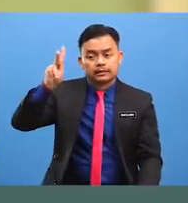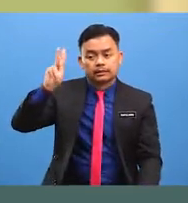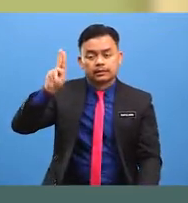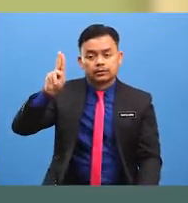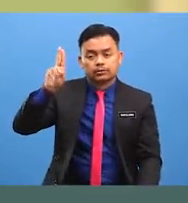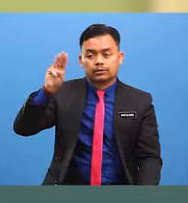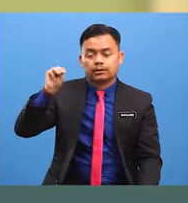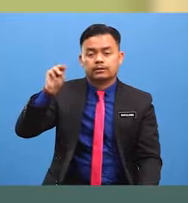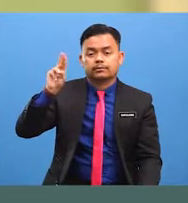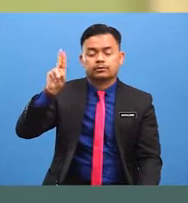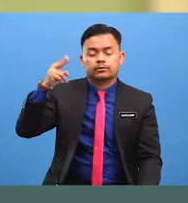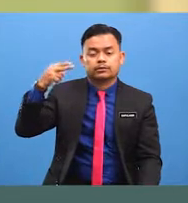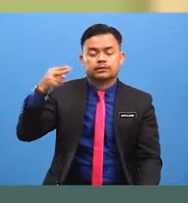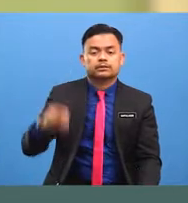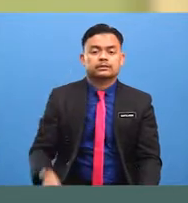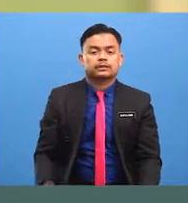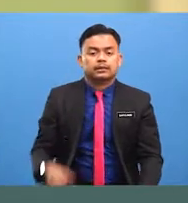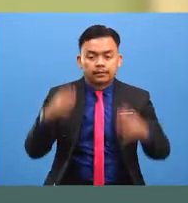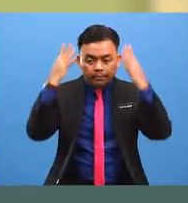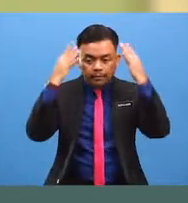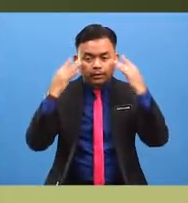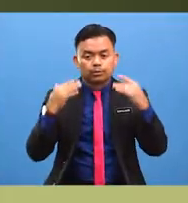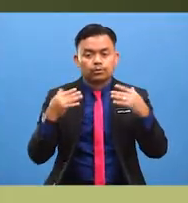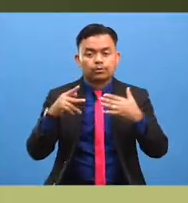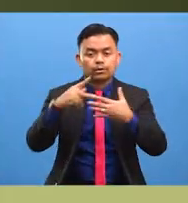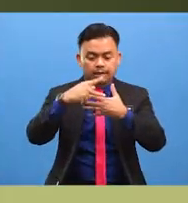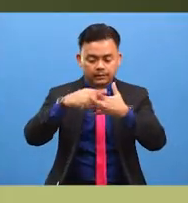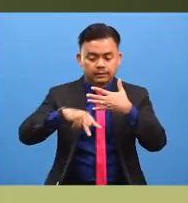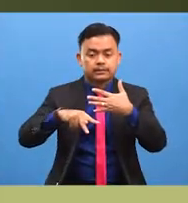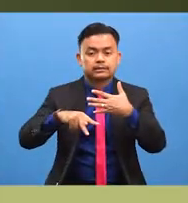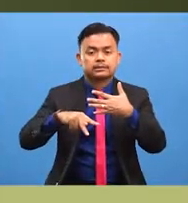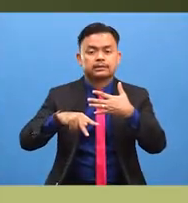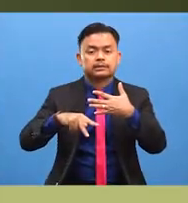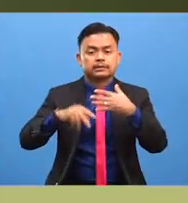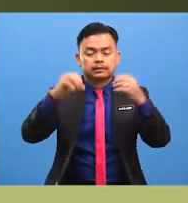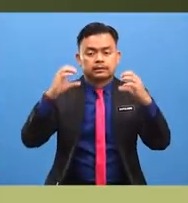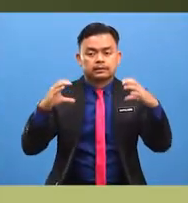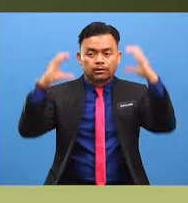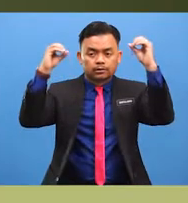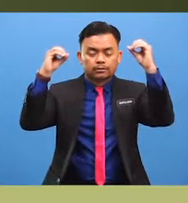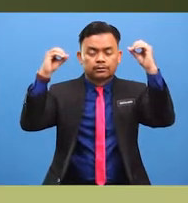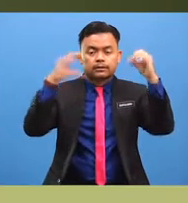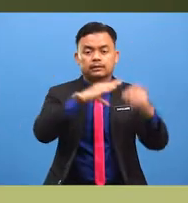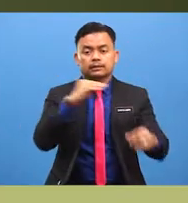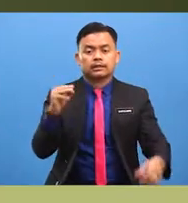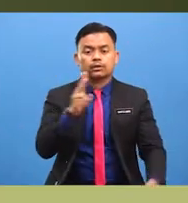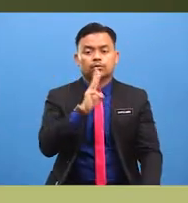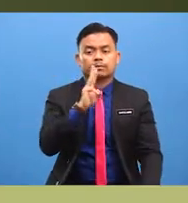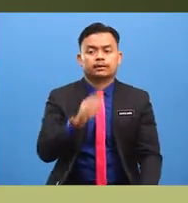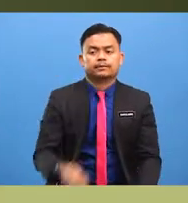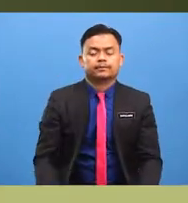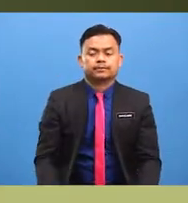kencing, karbon dioksida dan wap air. Murid-murid, setiap hari kita